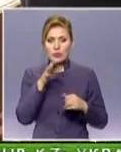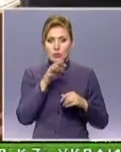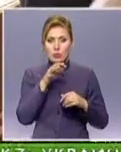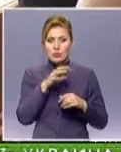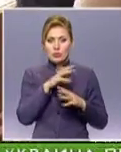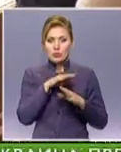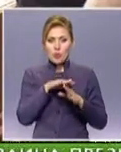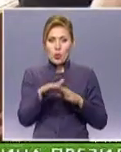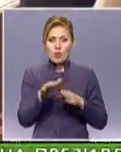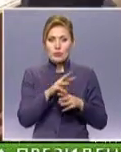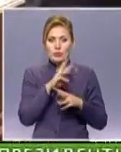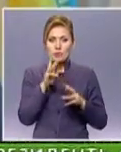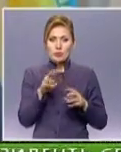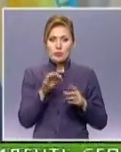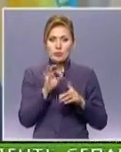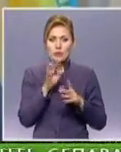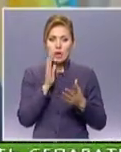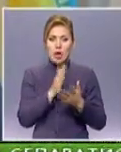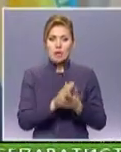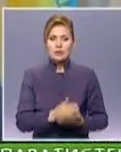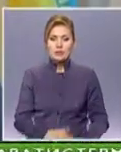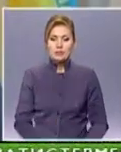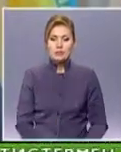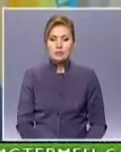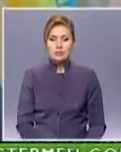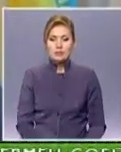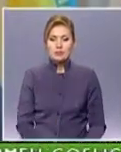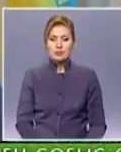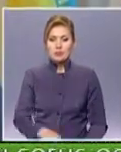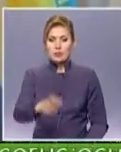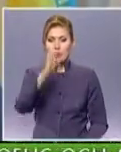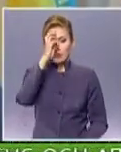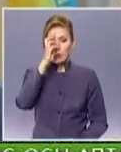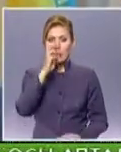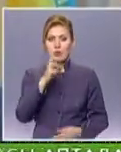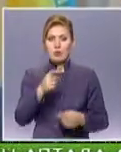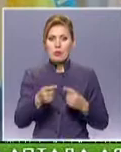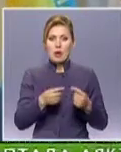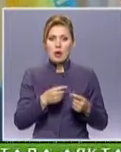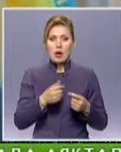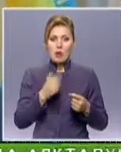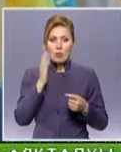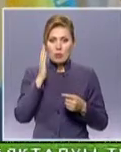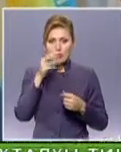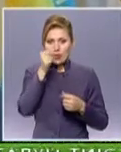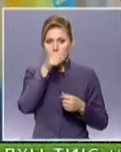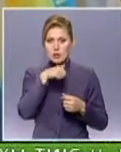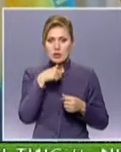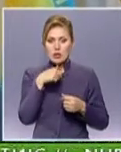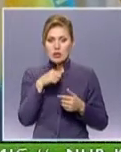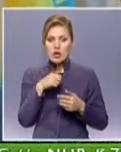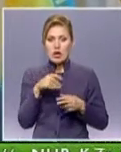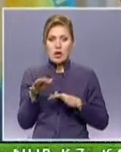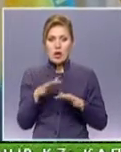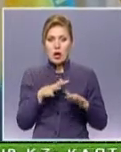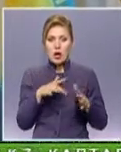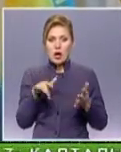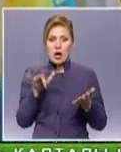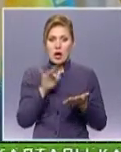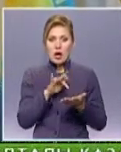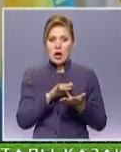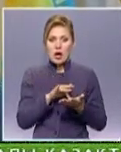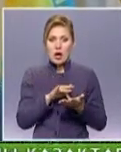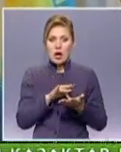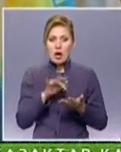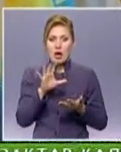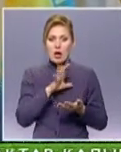соларды толық қамту болып табылады. Елбасының үстіміздегі жылдың басында жасаған халыққа жолдауында